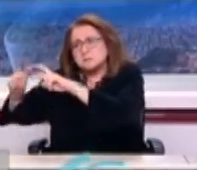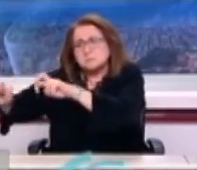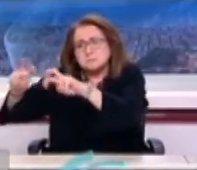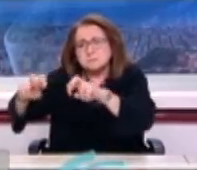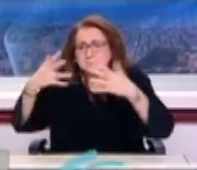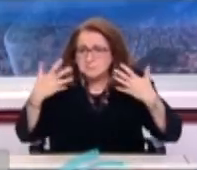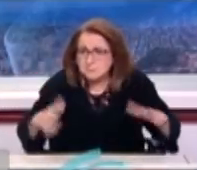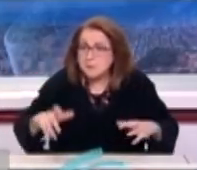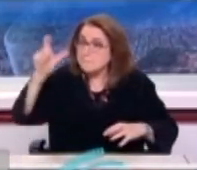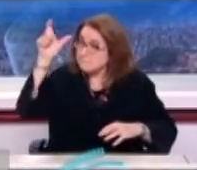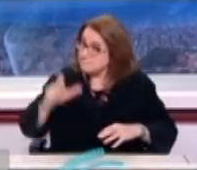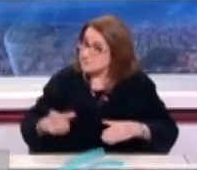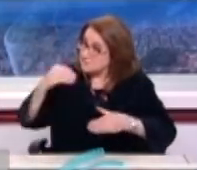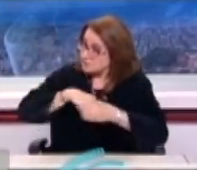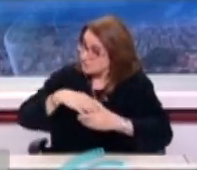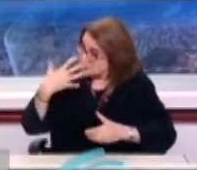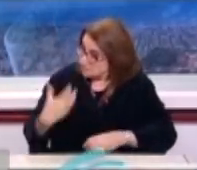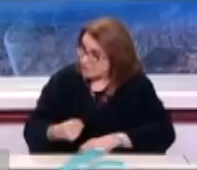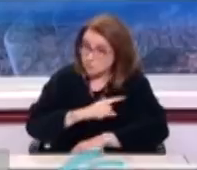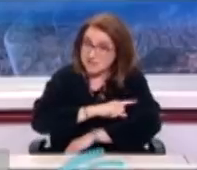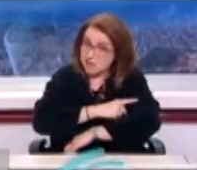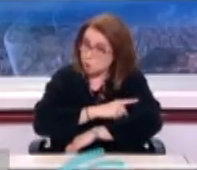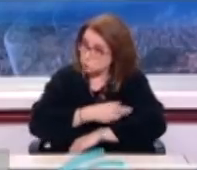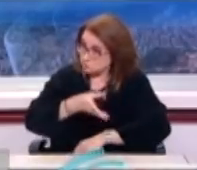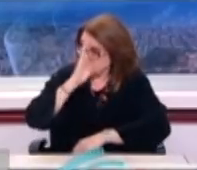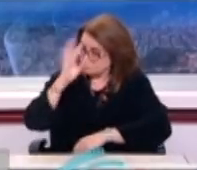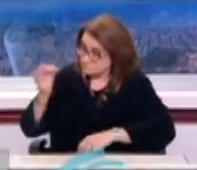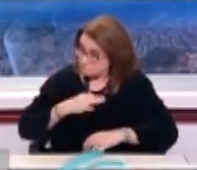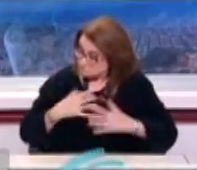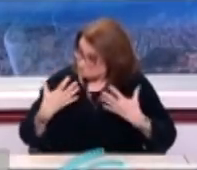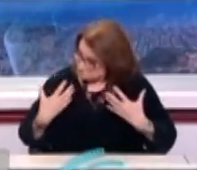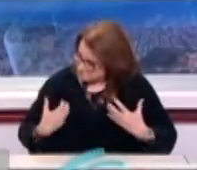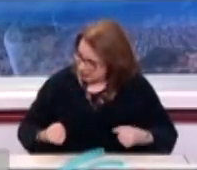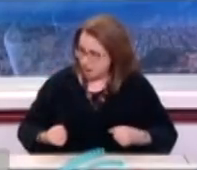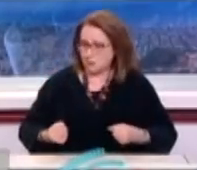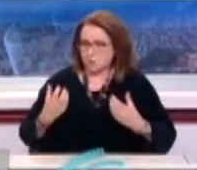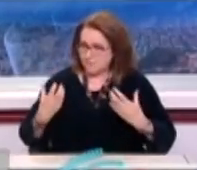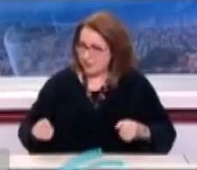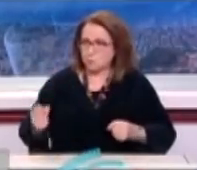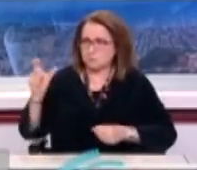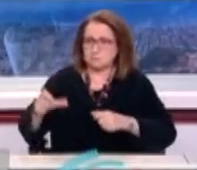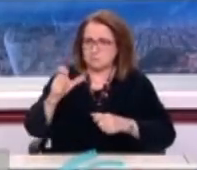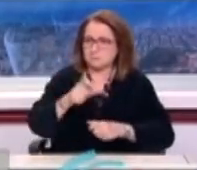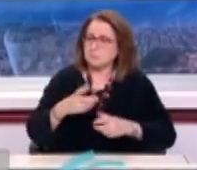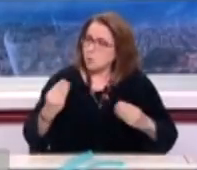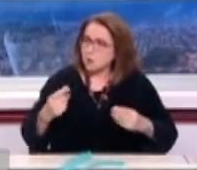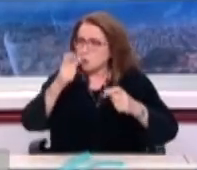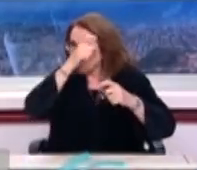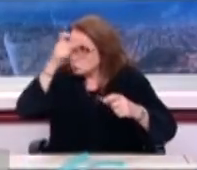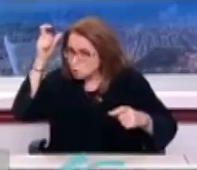υγείας, αγαπητέ κύριε Κεφαλογιάννη. Πώς είναι οι επαγγελματίες υγείας? Υπάρχουν αρκετοί επαγγελματίες υγείας.